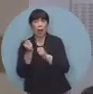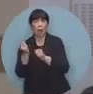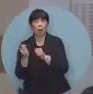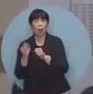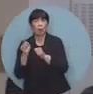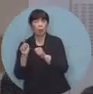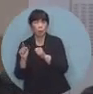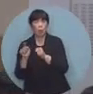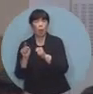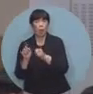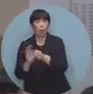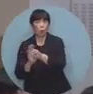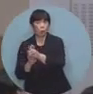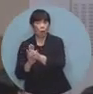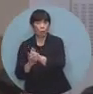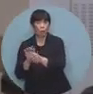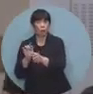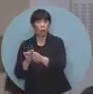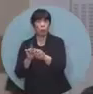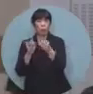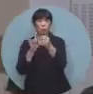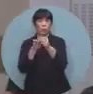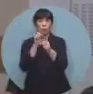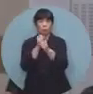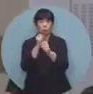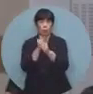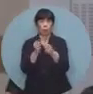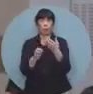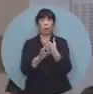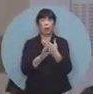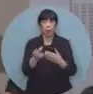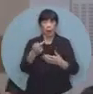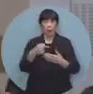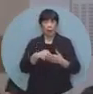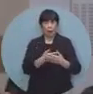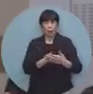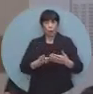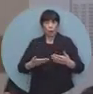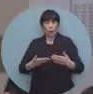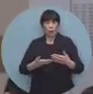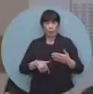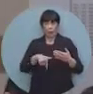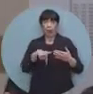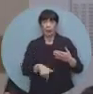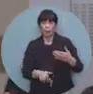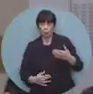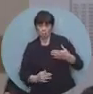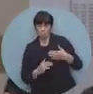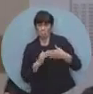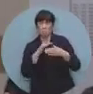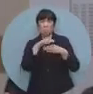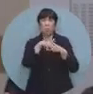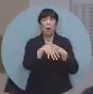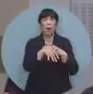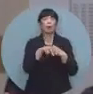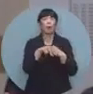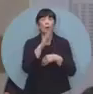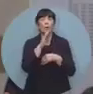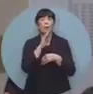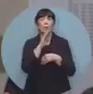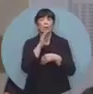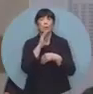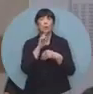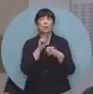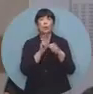ということが目的でえ作ってるものでして例えばあの内水氾濫ですねあの下水の方からちょっと溢れるとかそういったもの現実的